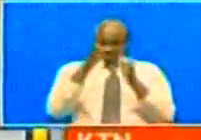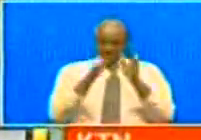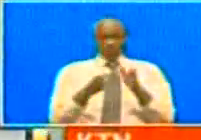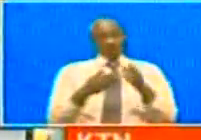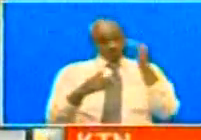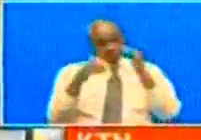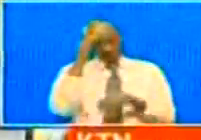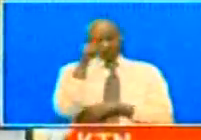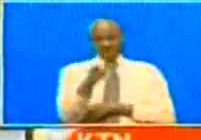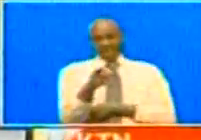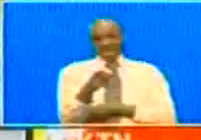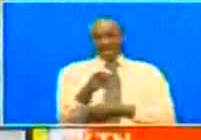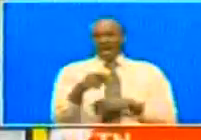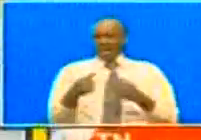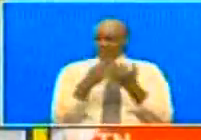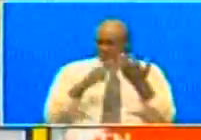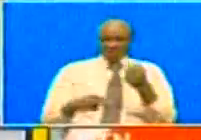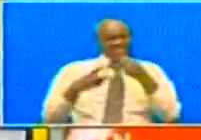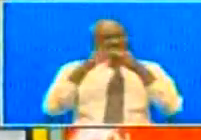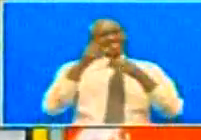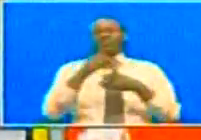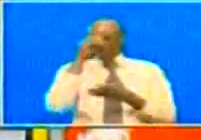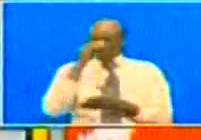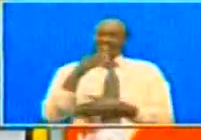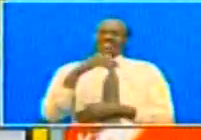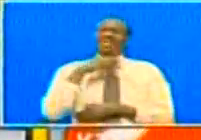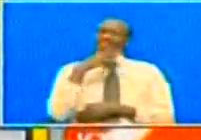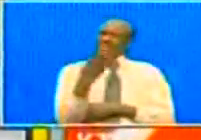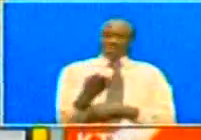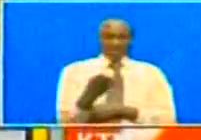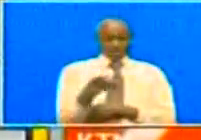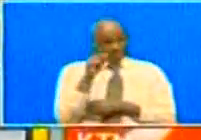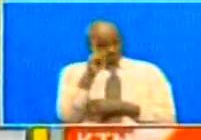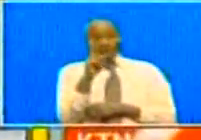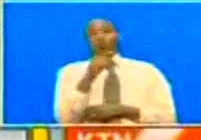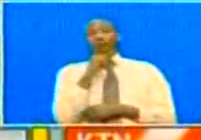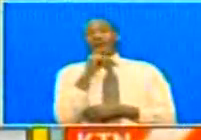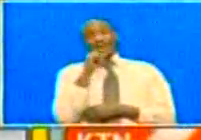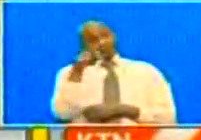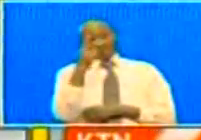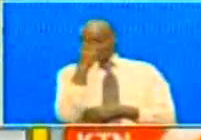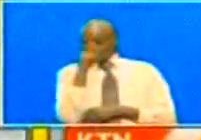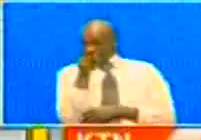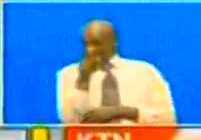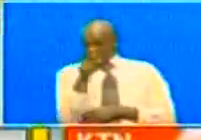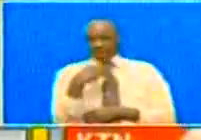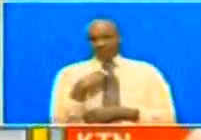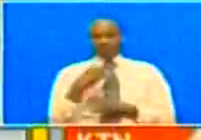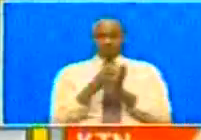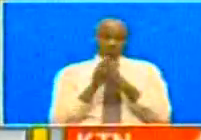cha Garissa, ambapo zaidi ya wanafunzi 70 wameripotiwa kufariki. Mwanahabari Saida Swale na maelezo